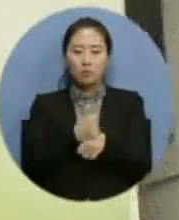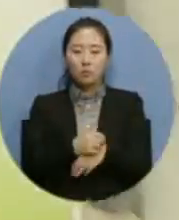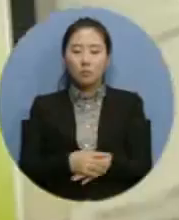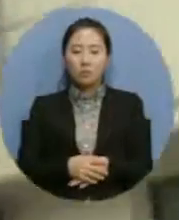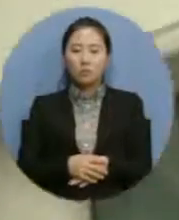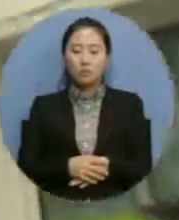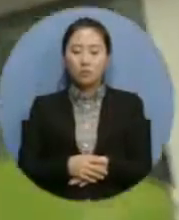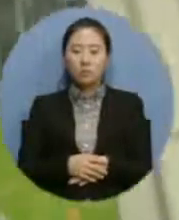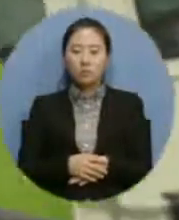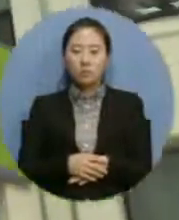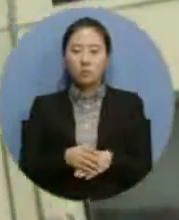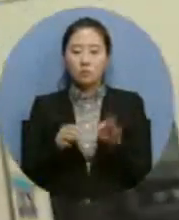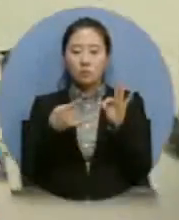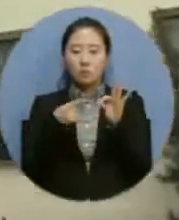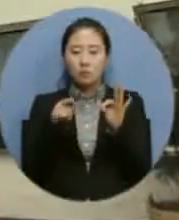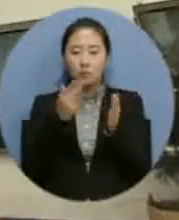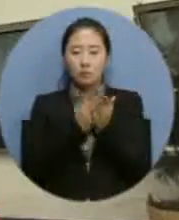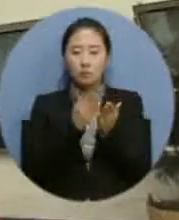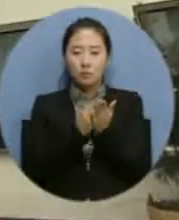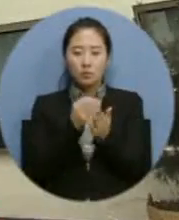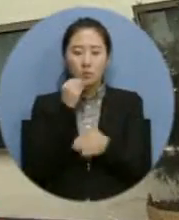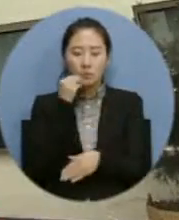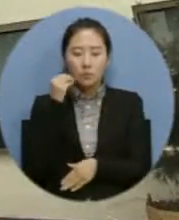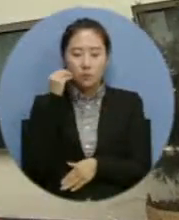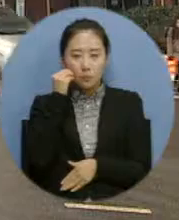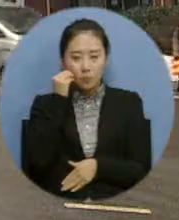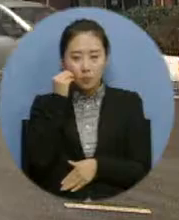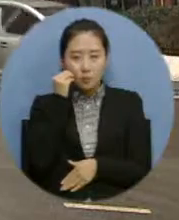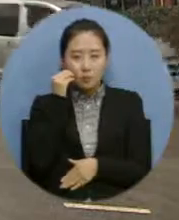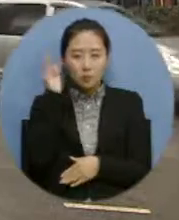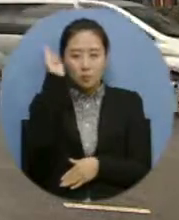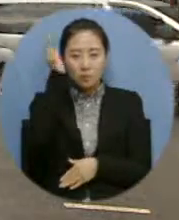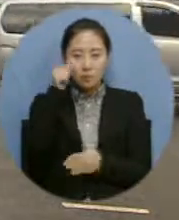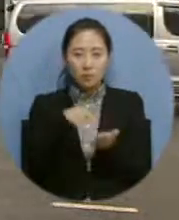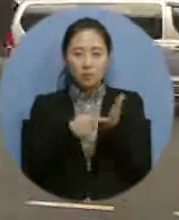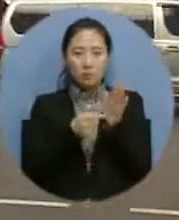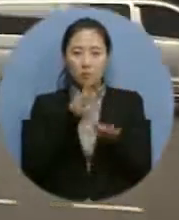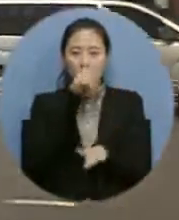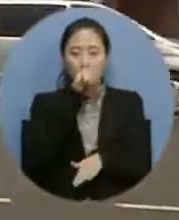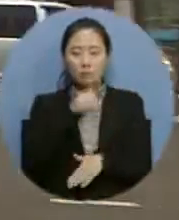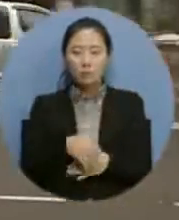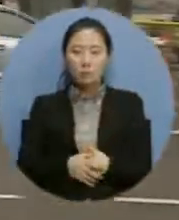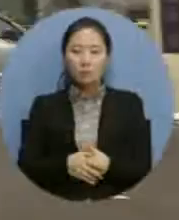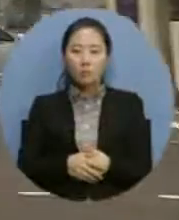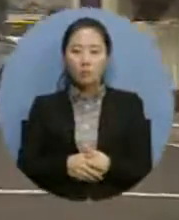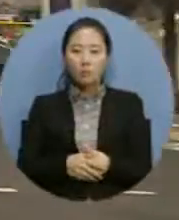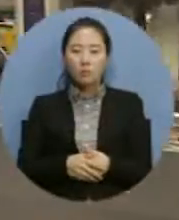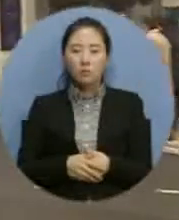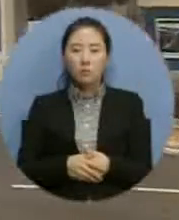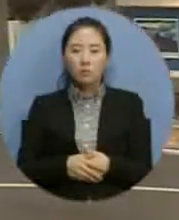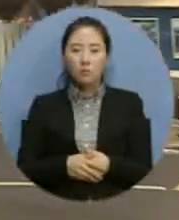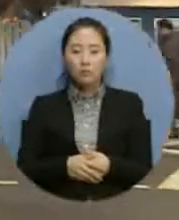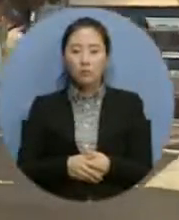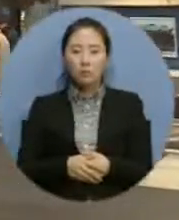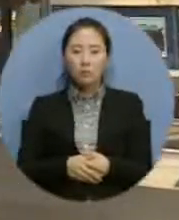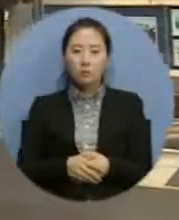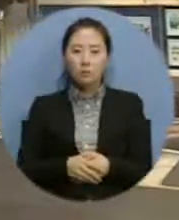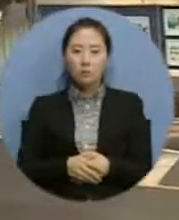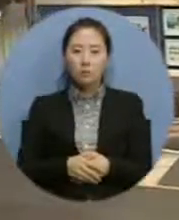한편 종로구 10대 뉴스는 9 홈페이지와 9 블로그에 공개됩니다 cnm 뉴스 소동